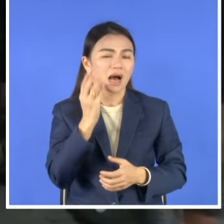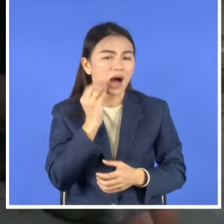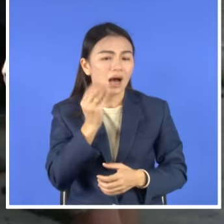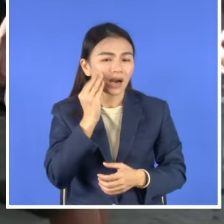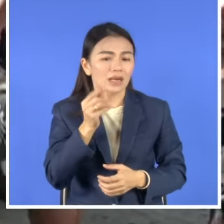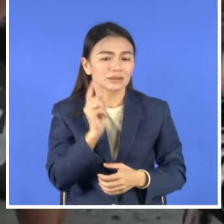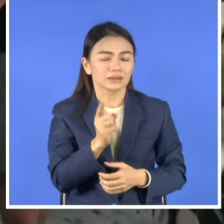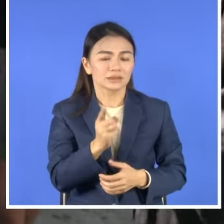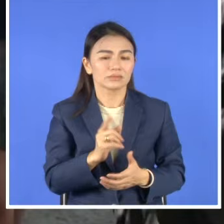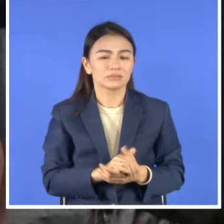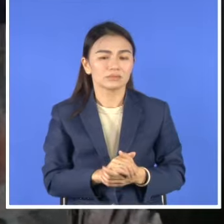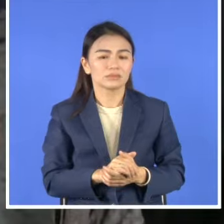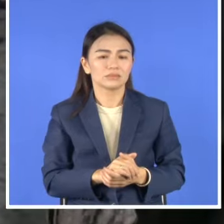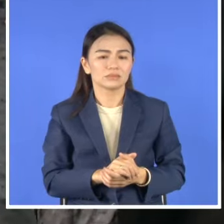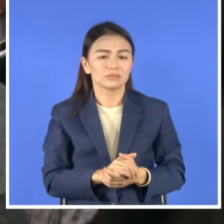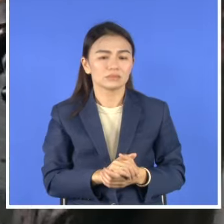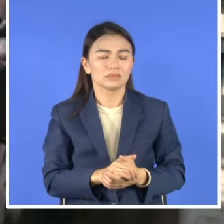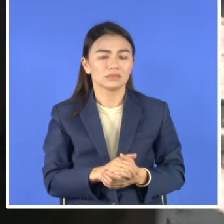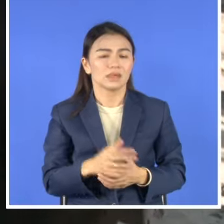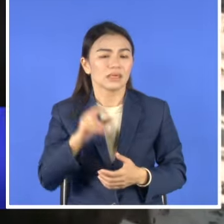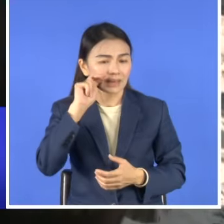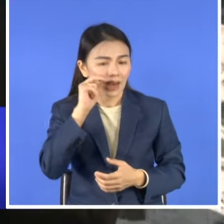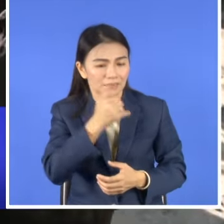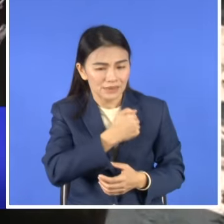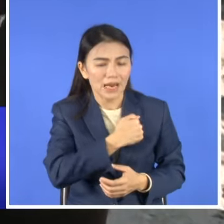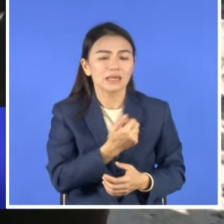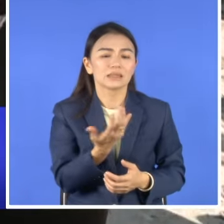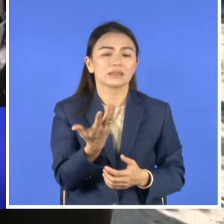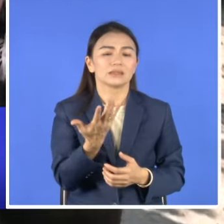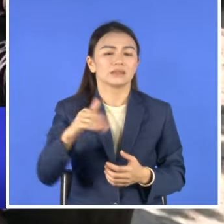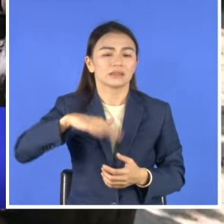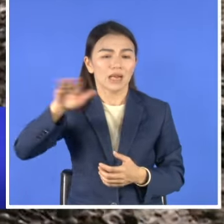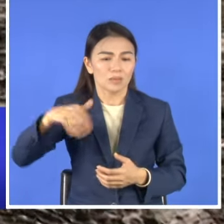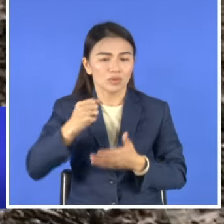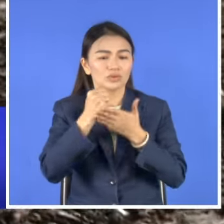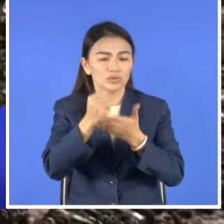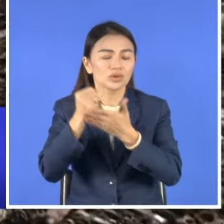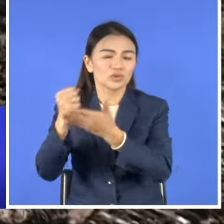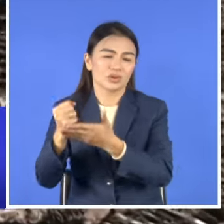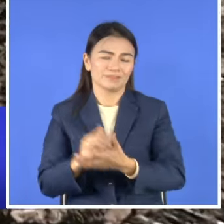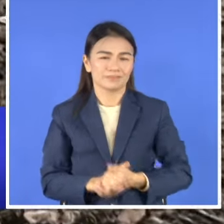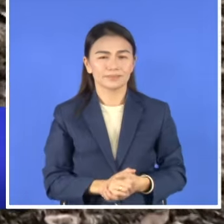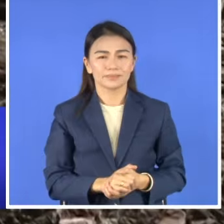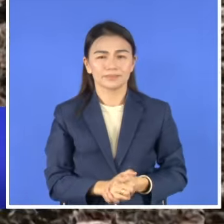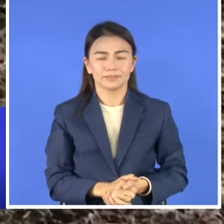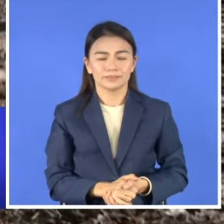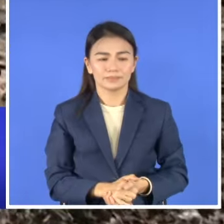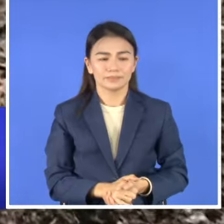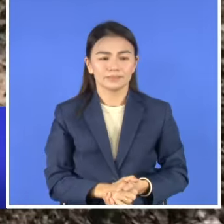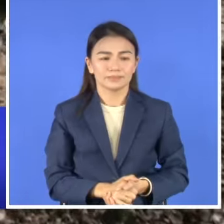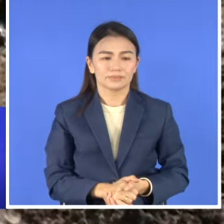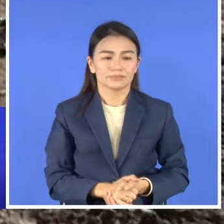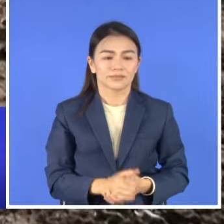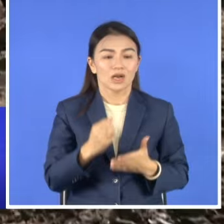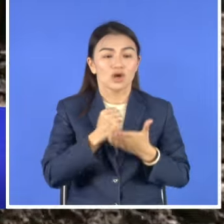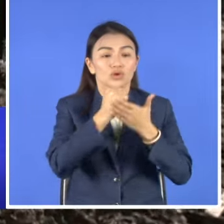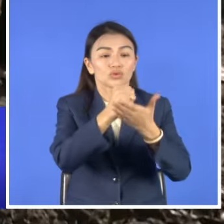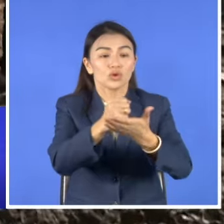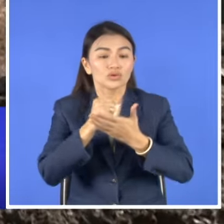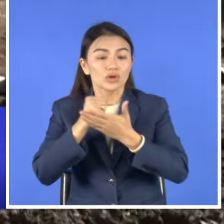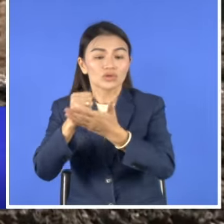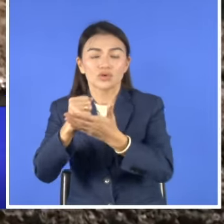แล้วก็มีเค้ามีน้ำใจกับทุกคนค่ะนี่เค้าเรียกเรียกว่าช่วยกันนะครับเนี่ยใครมี